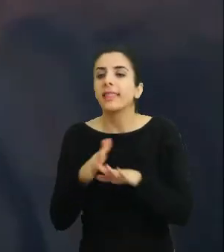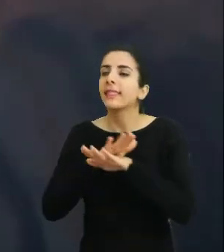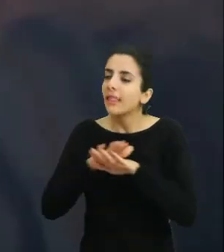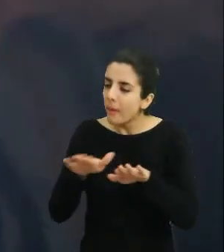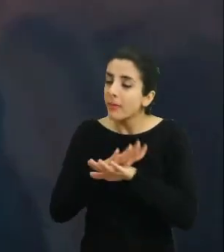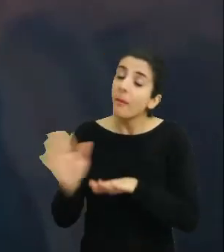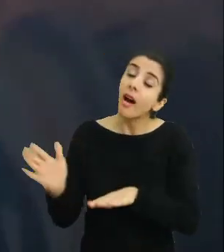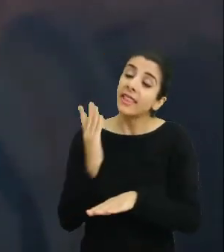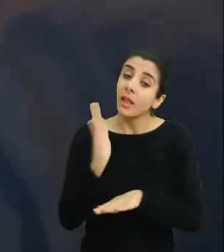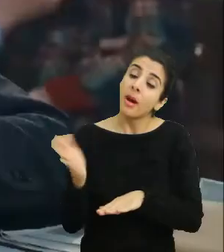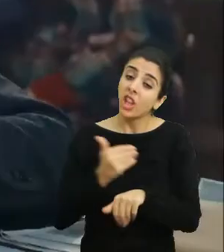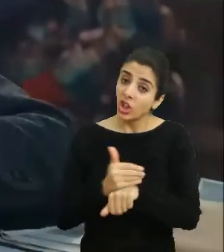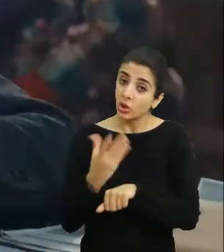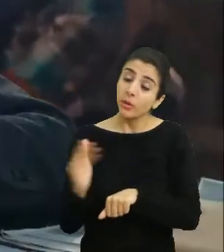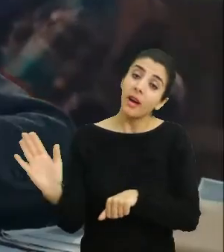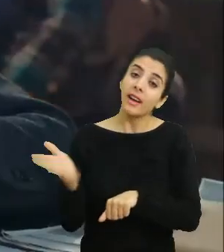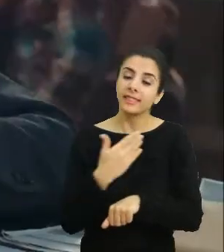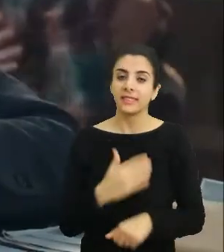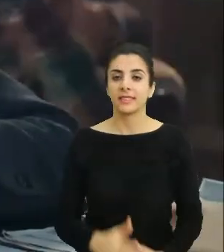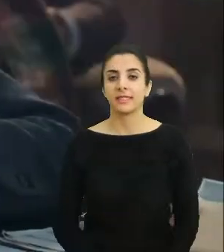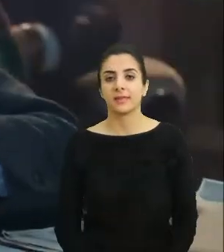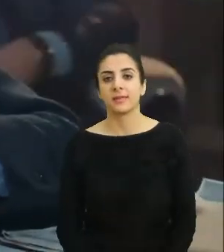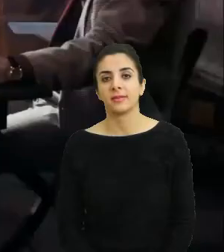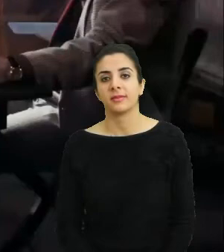tamam. Hadi. Hadi gidelim, geç kaldık. Hadi.